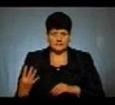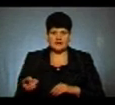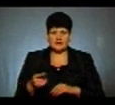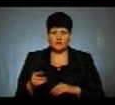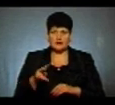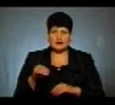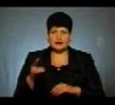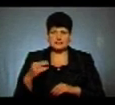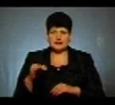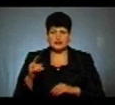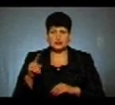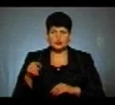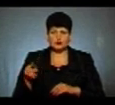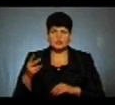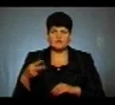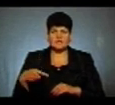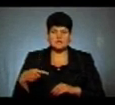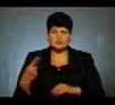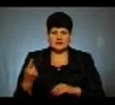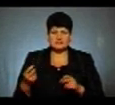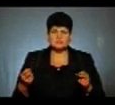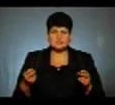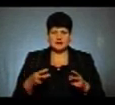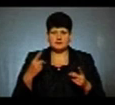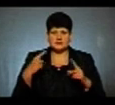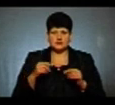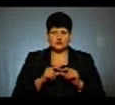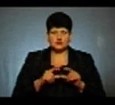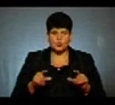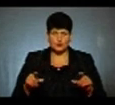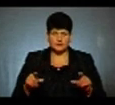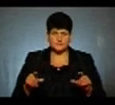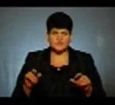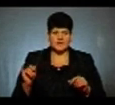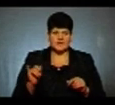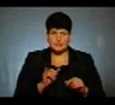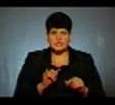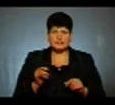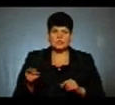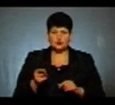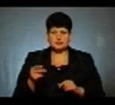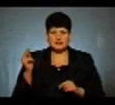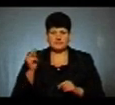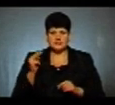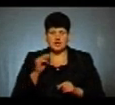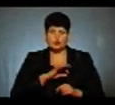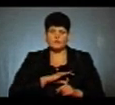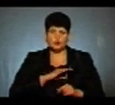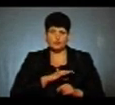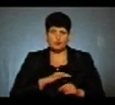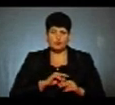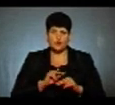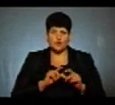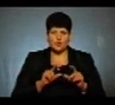Тернопільському ліцеї номер 21 спеціалізованій мистецькій школі та Тернопільському навчальному виховному